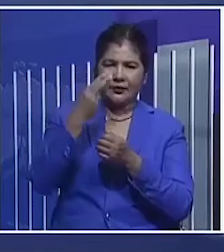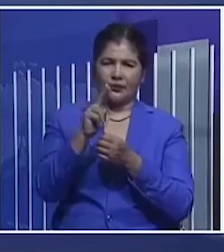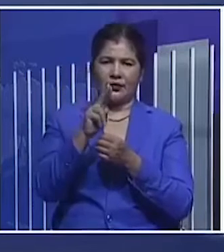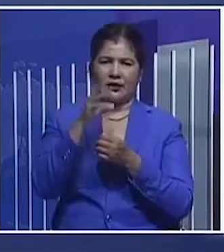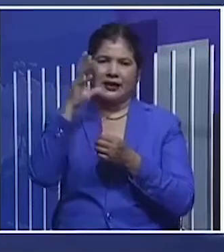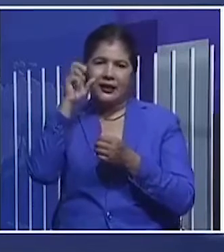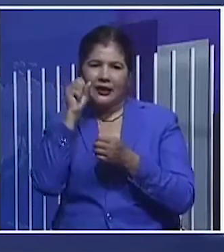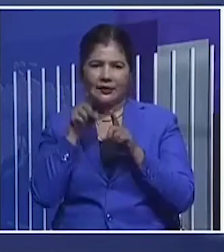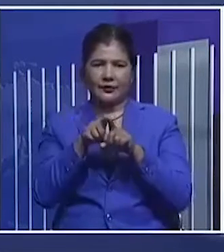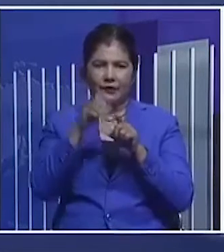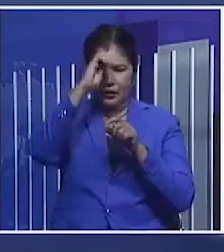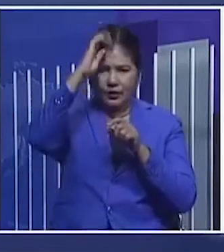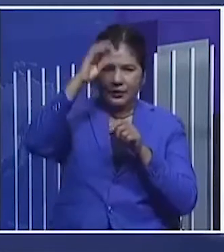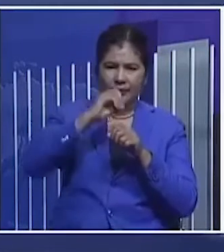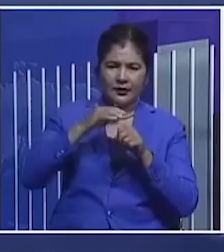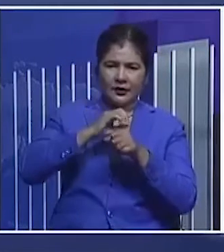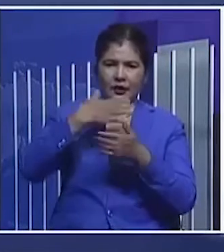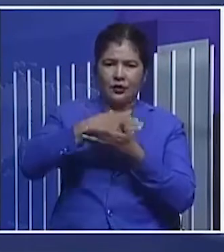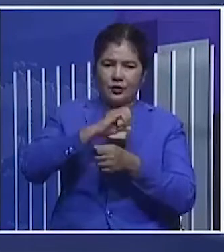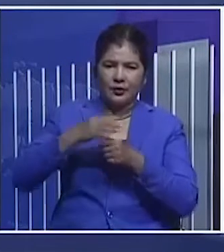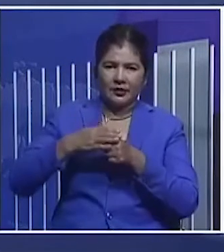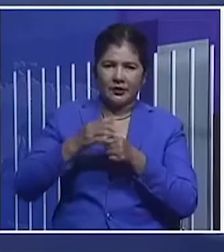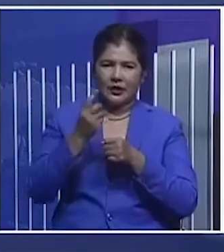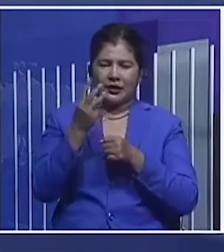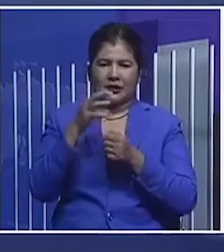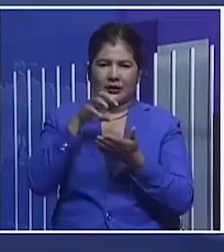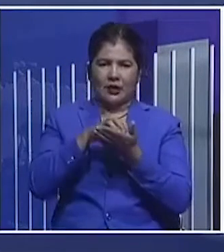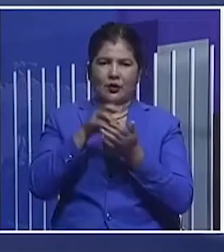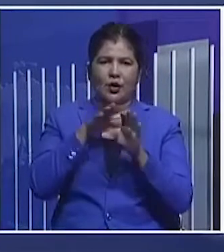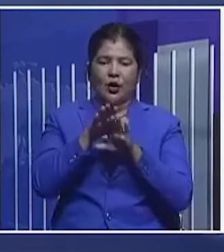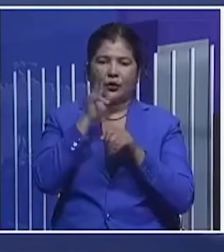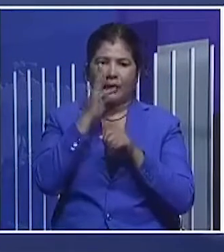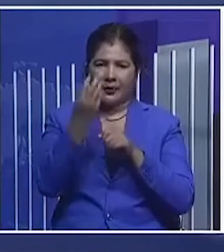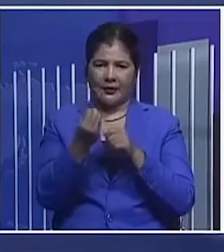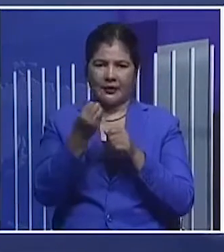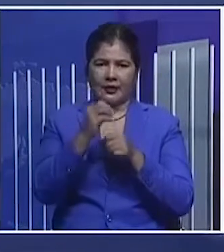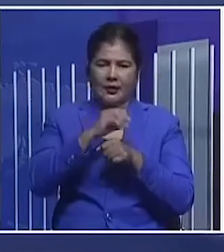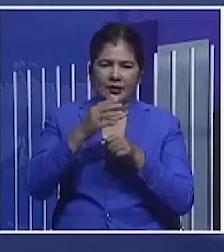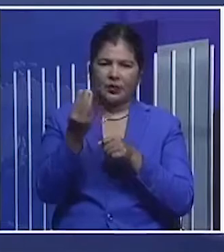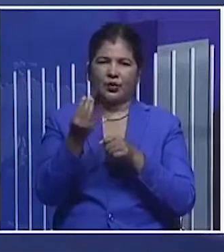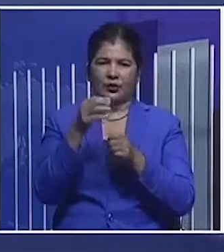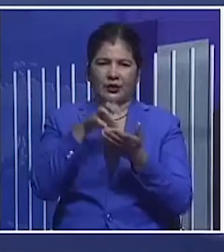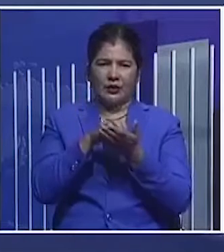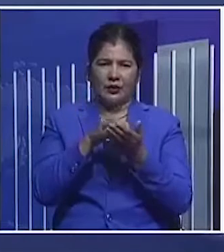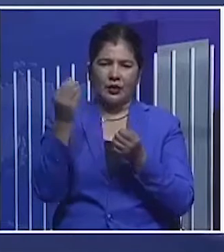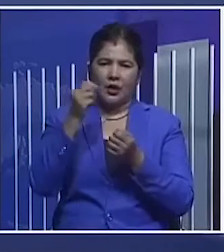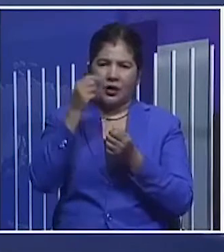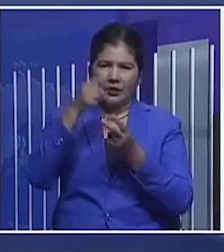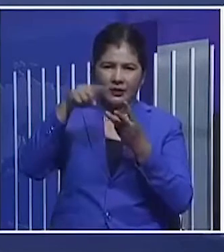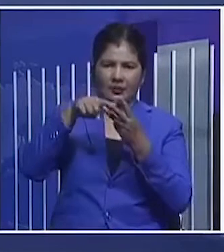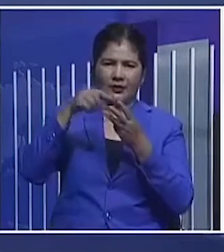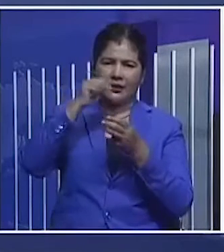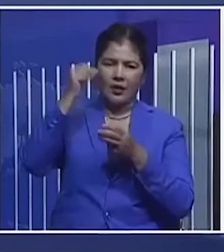राति पनि सुदूरपश्चिम प्रदेश र लुम्बिनी प्रदेशका केही स्थानहरूमा तथा बाँकी प्रदेशका थोरै स्थानहरूमा हल्कादेखि मध्यम